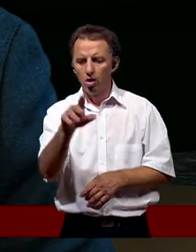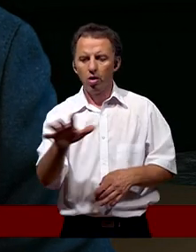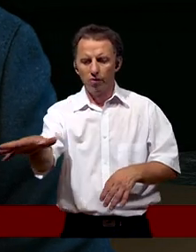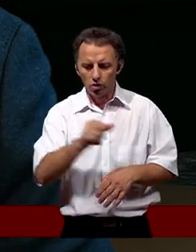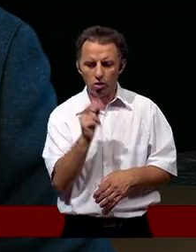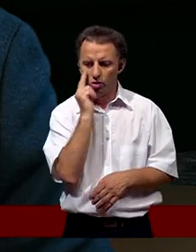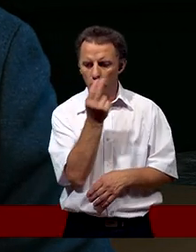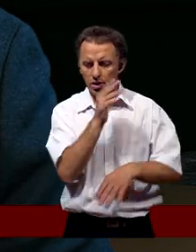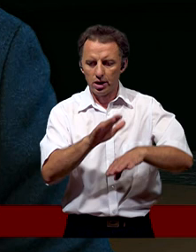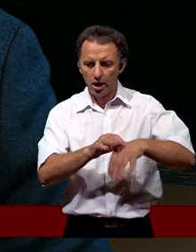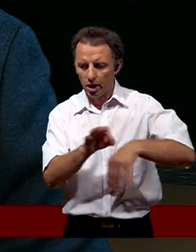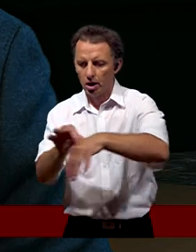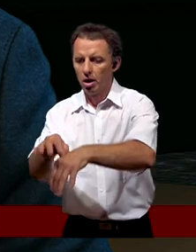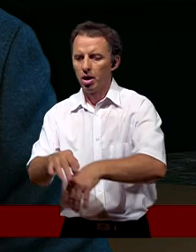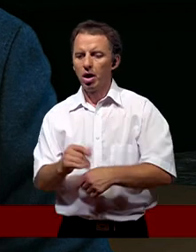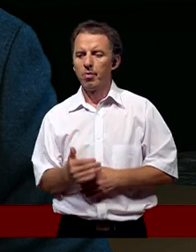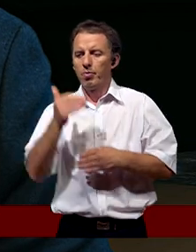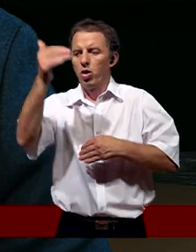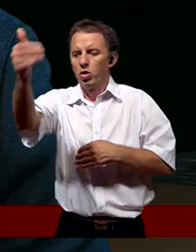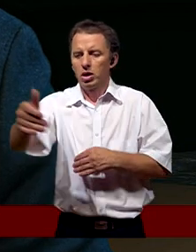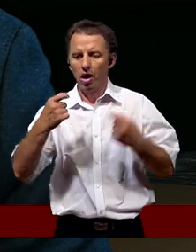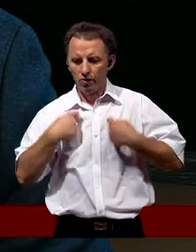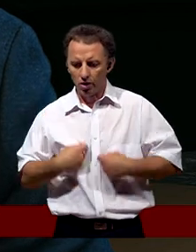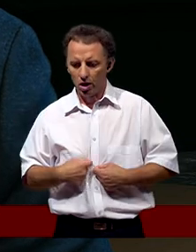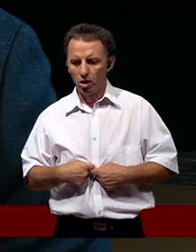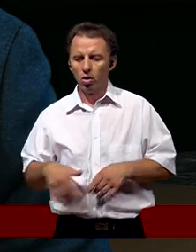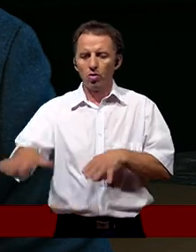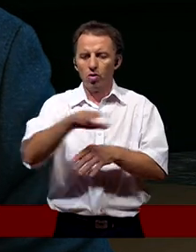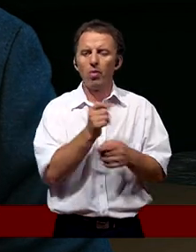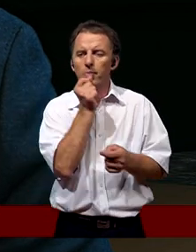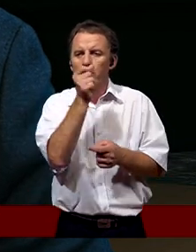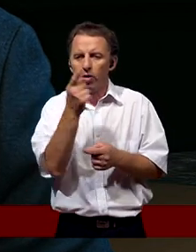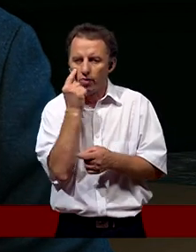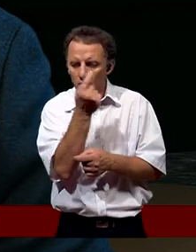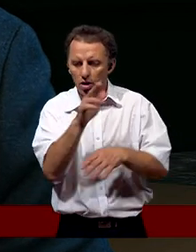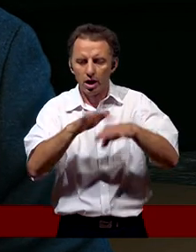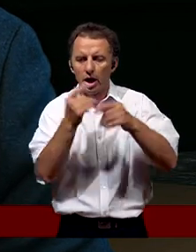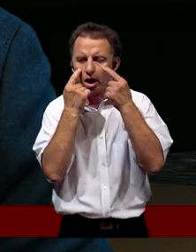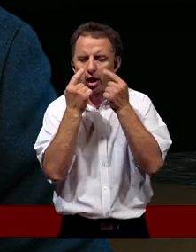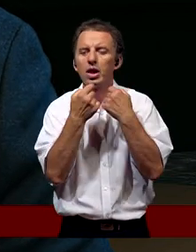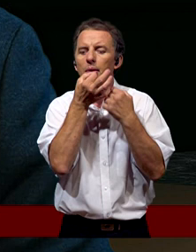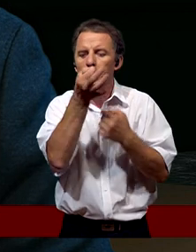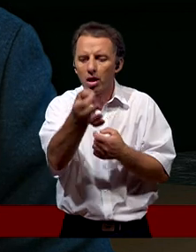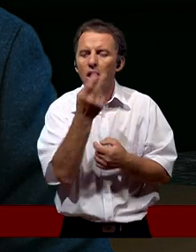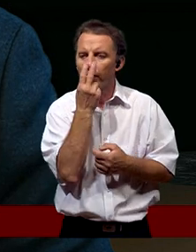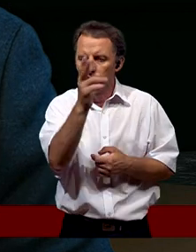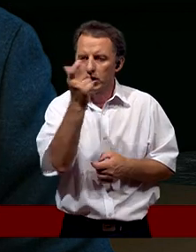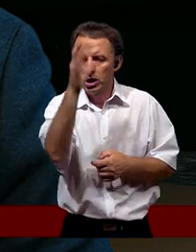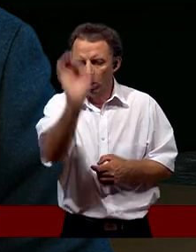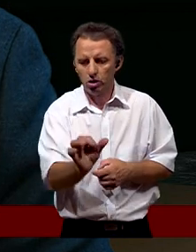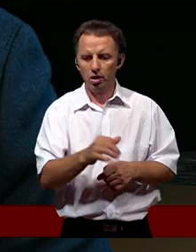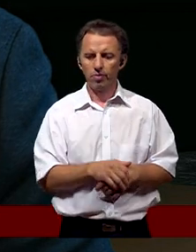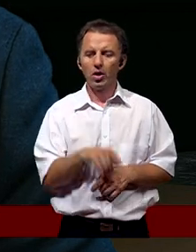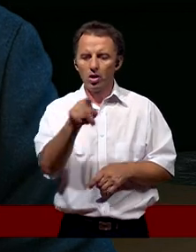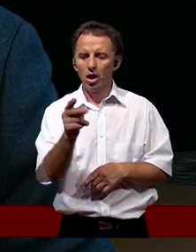A on wziął ślepego za rękę, wyprowadził go poza wieś, plunął w jego oczy, włożył nań ręce i zapytał go, czy widzisz